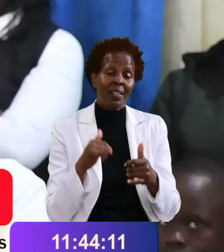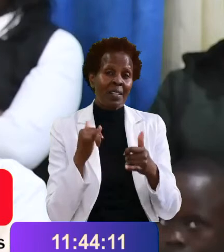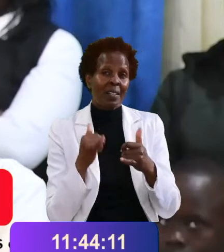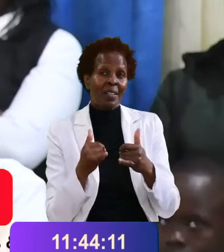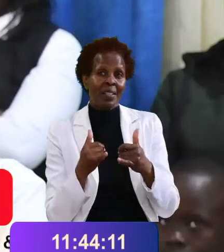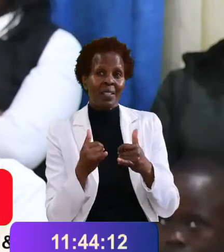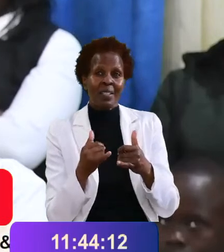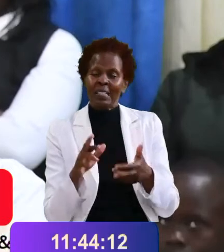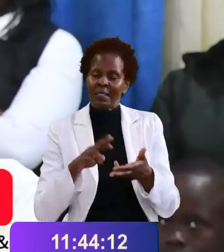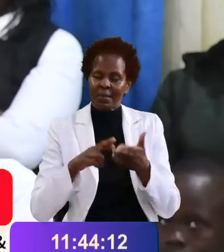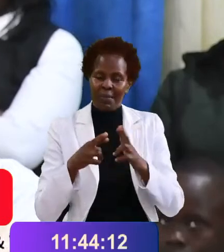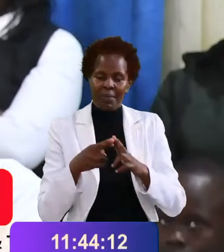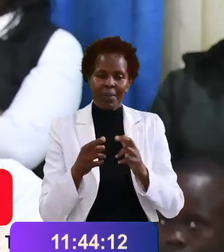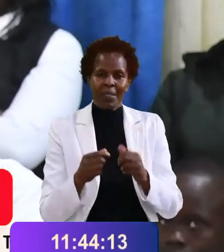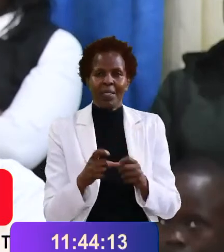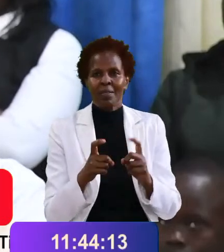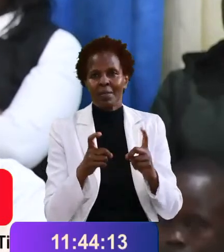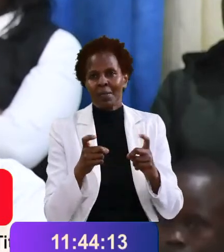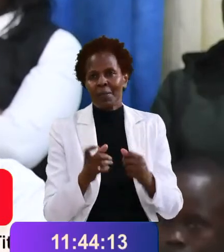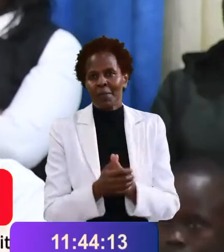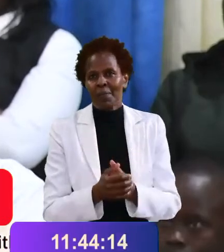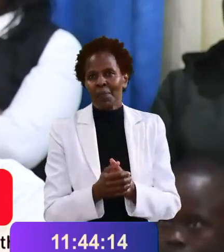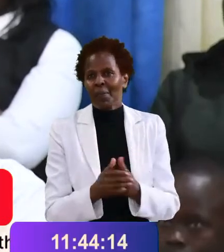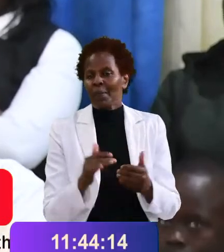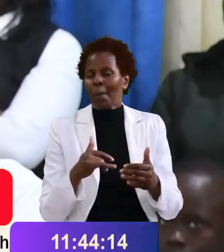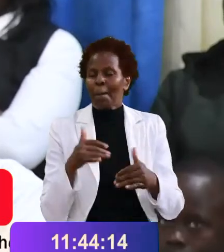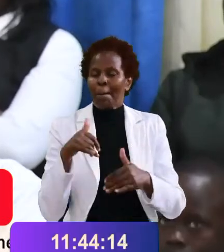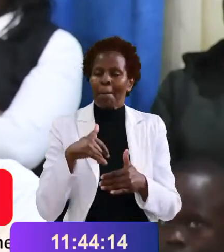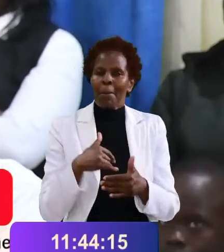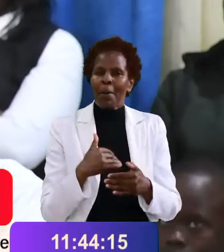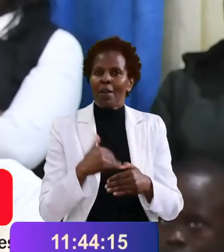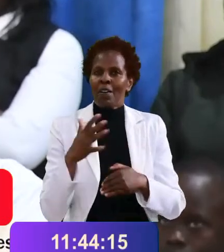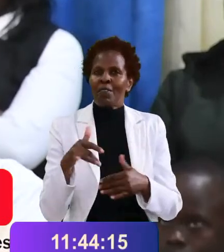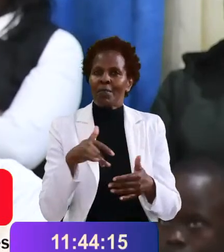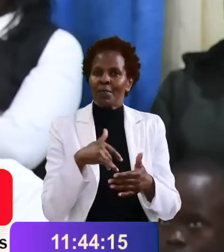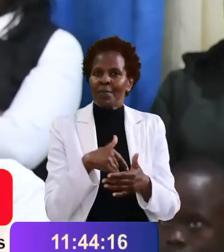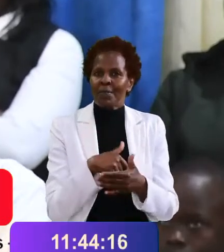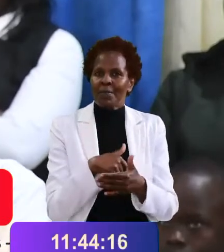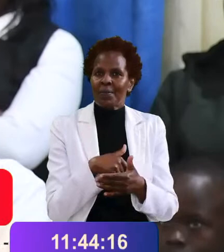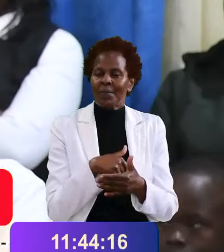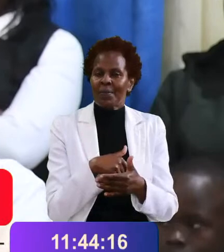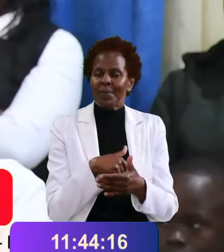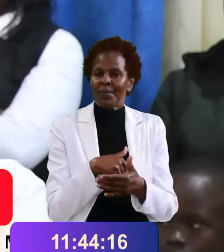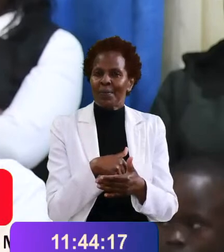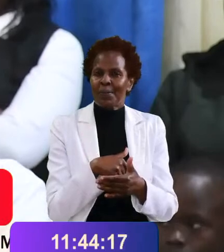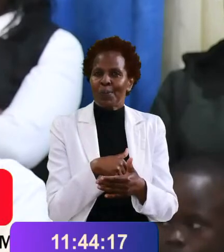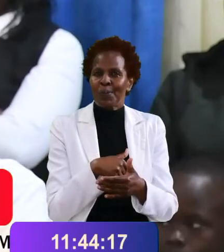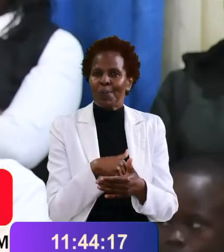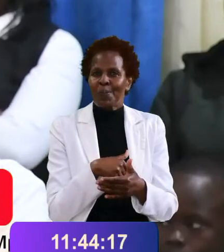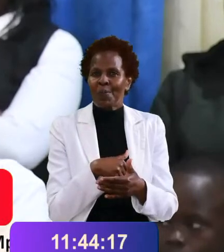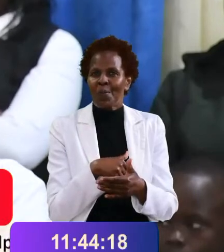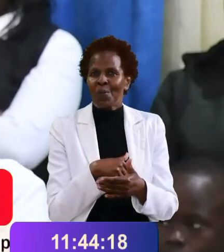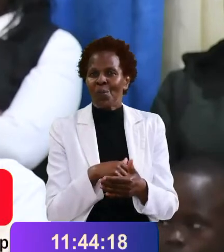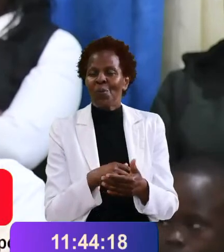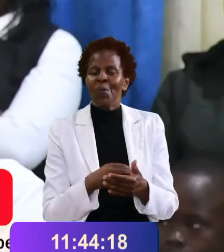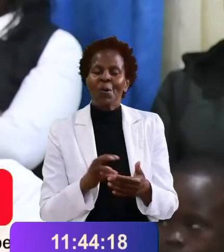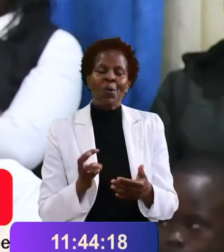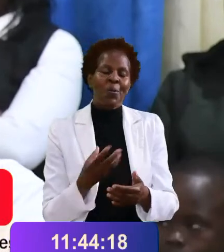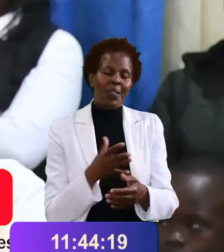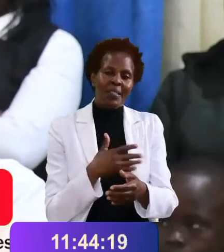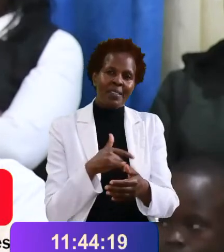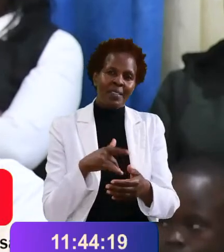akakuja akatubu dhambi. Baadaye ndio tunaimba hili wimbo